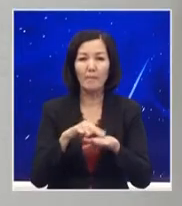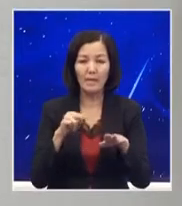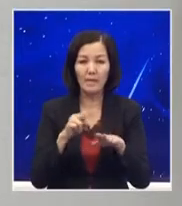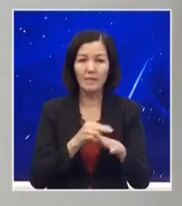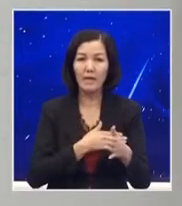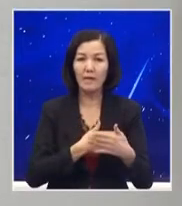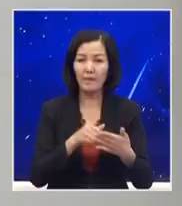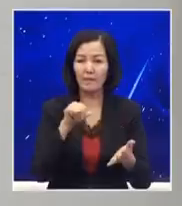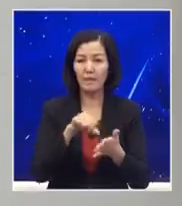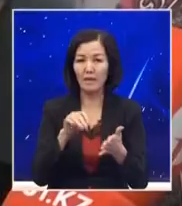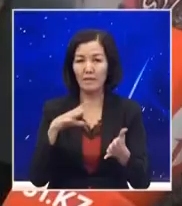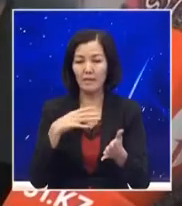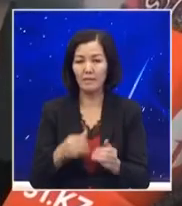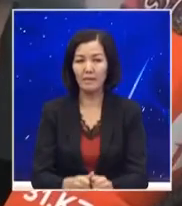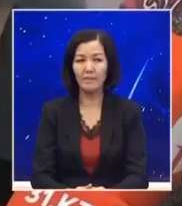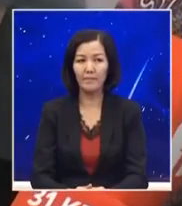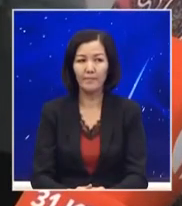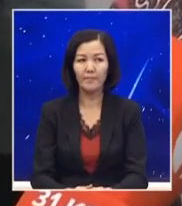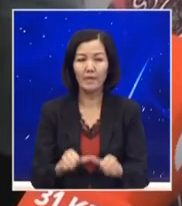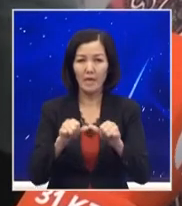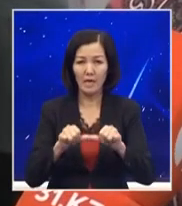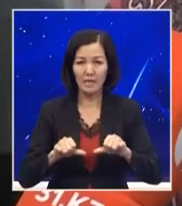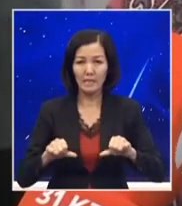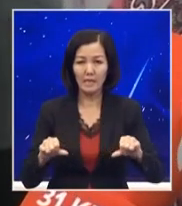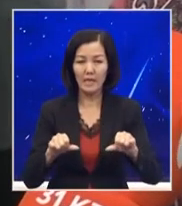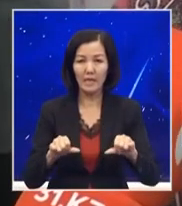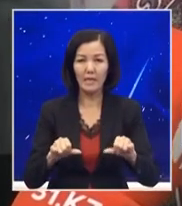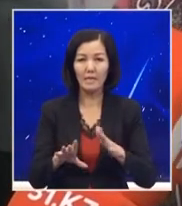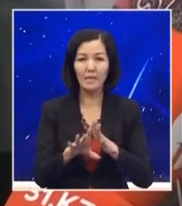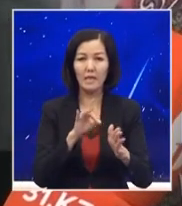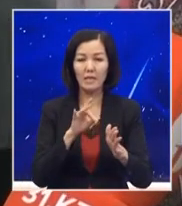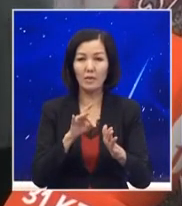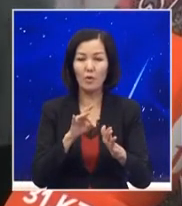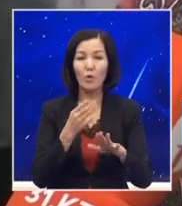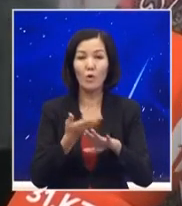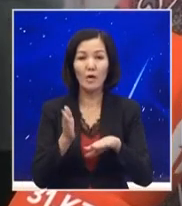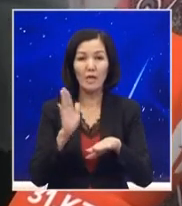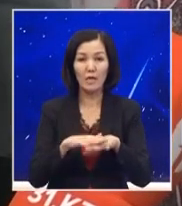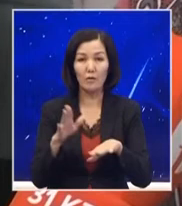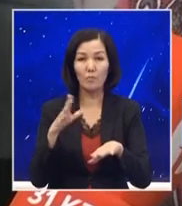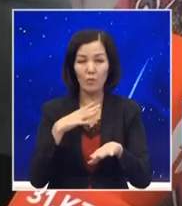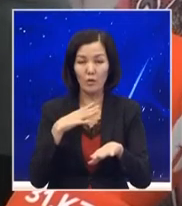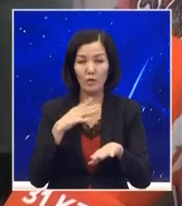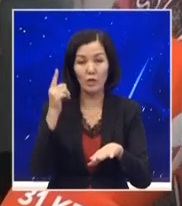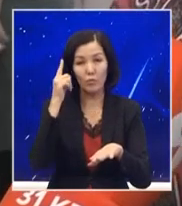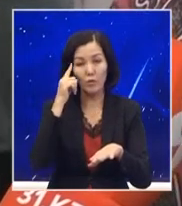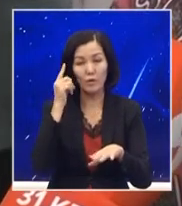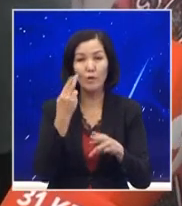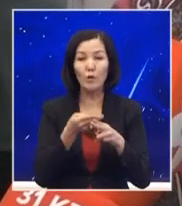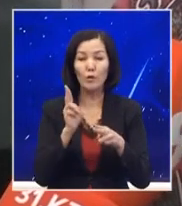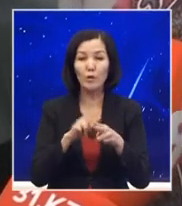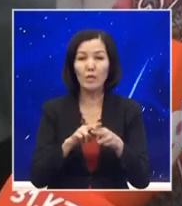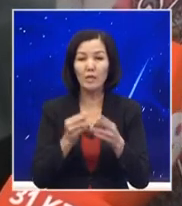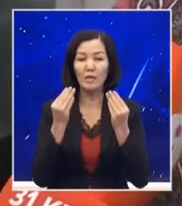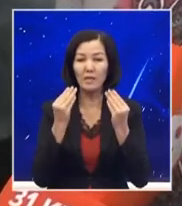белсене атсалысыпты. Мына қазыларға жаңағы таңдау жасау үлкен ауыр, жаңағы қиын болған шығар деп ойлаймын, өйткені